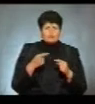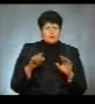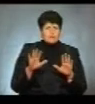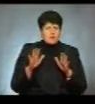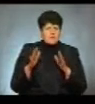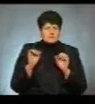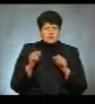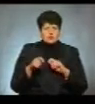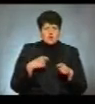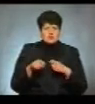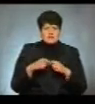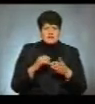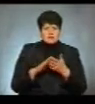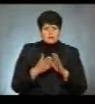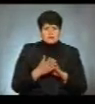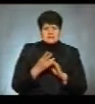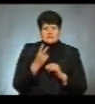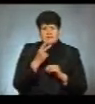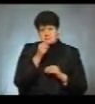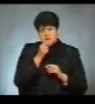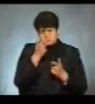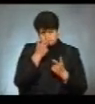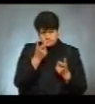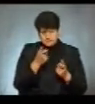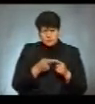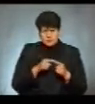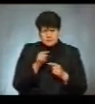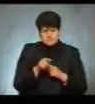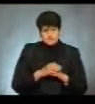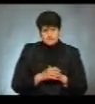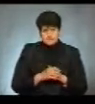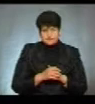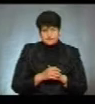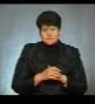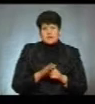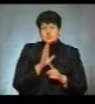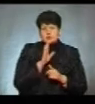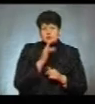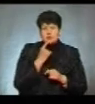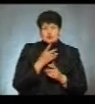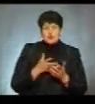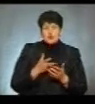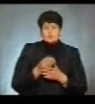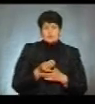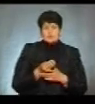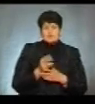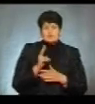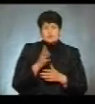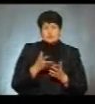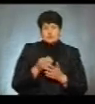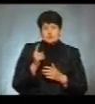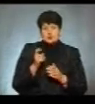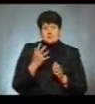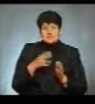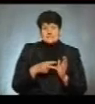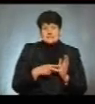ви можете розірвати цей договір за 2 місяці, попередивши про це, про розірвання. Та як жіночка каже, що оплачує квартирну плату